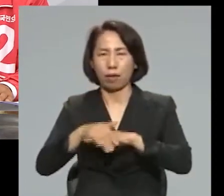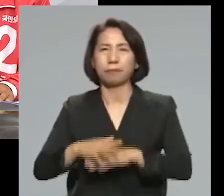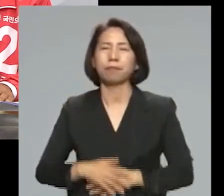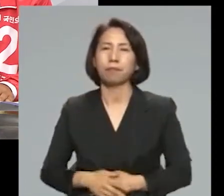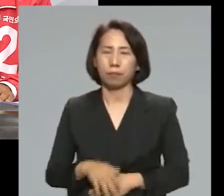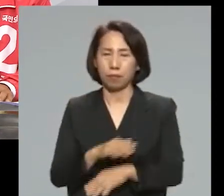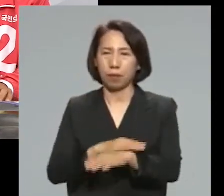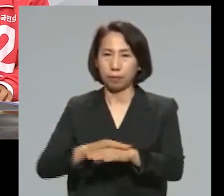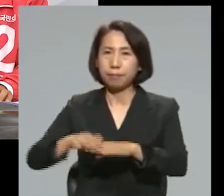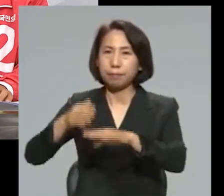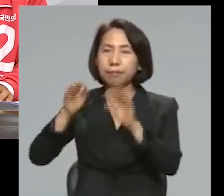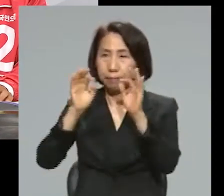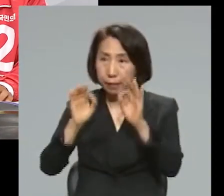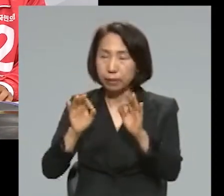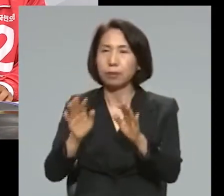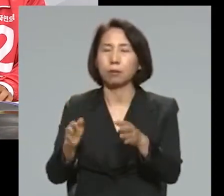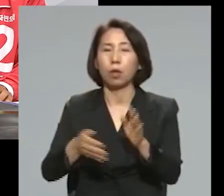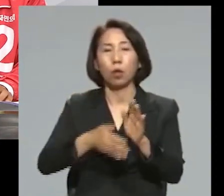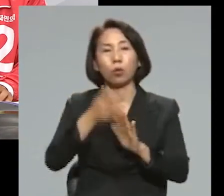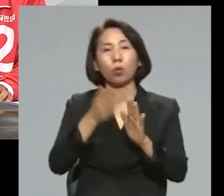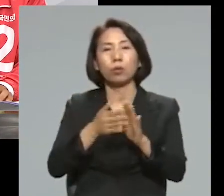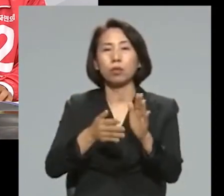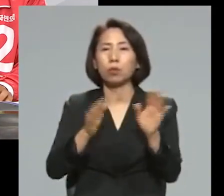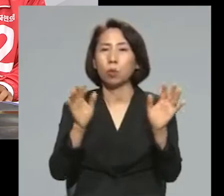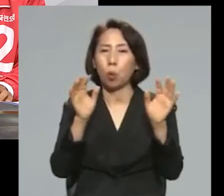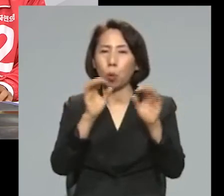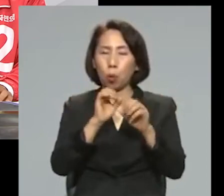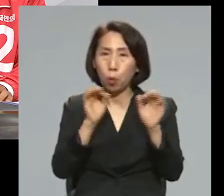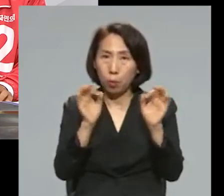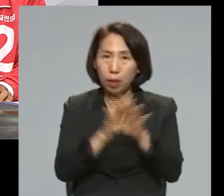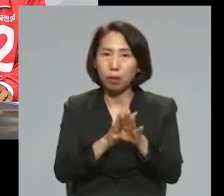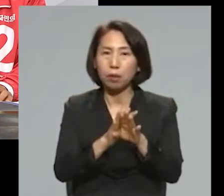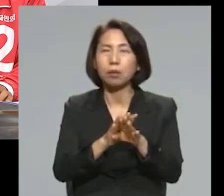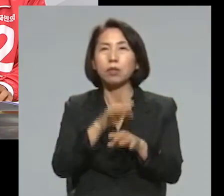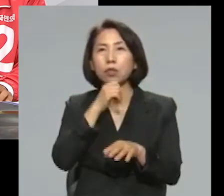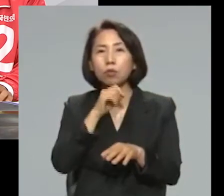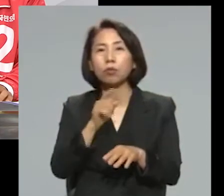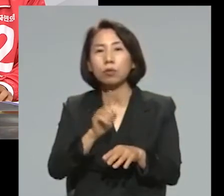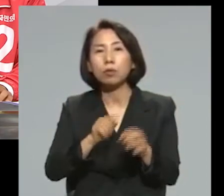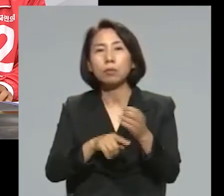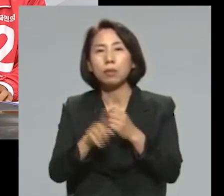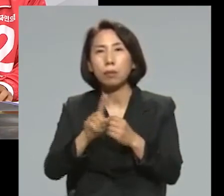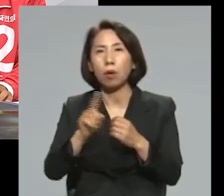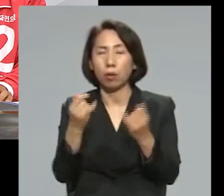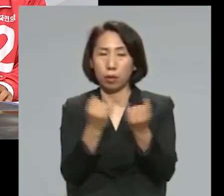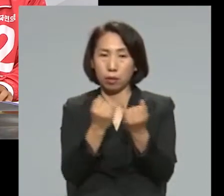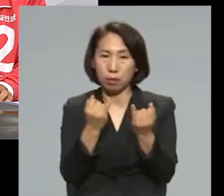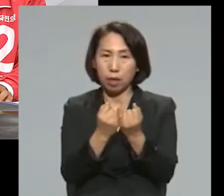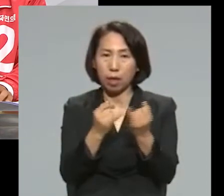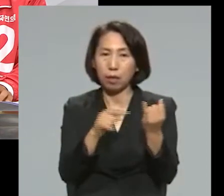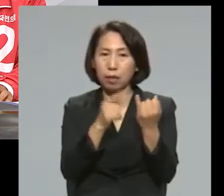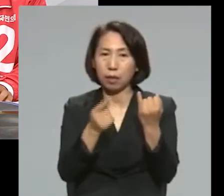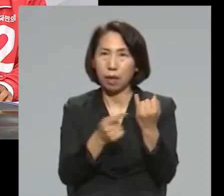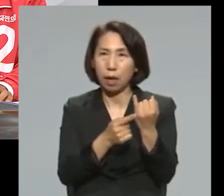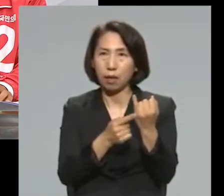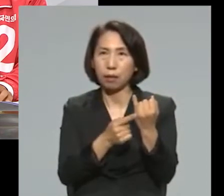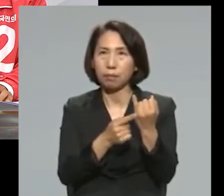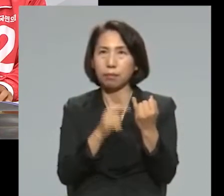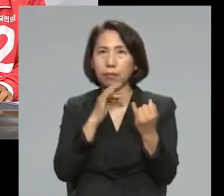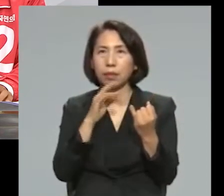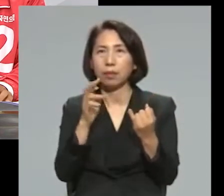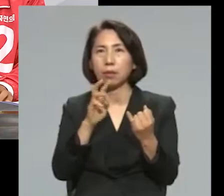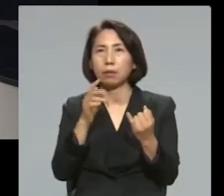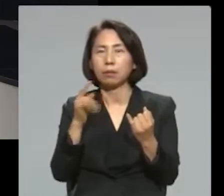들었습니다. 도시 소멸 지수라 하는 것은 여성 20세에서 가인 여성 20세에서 39세의 가인